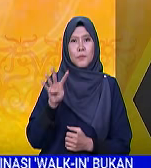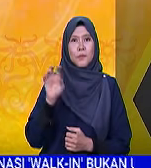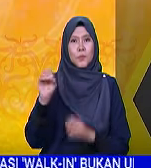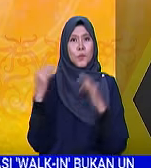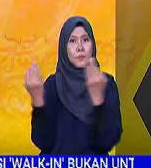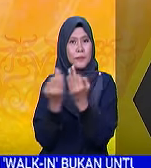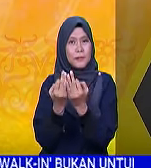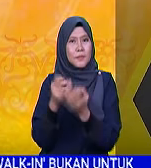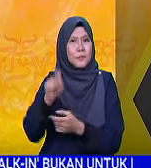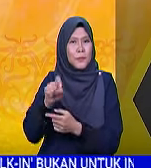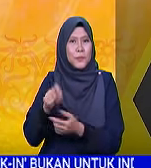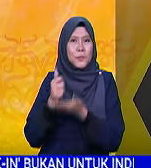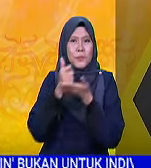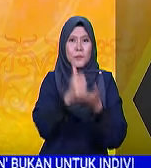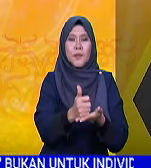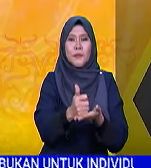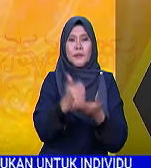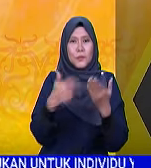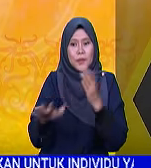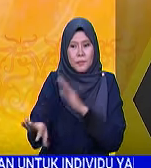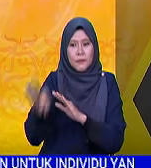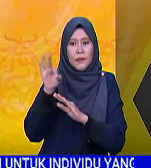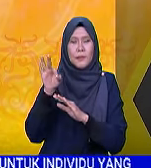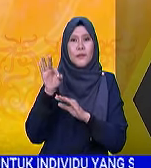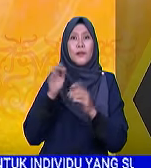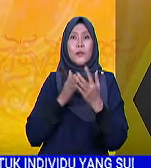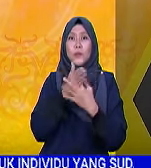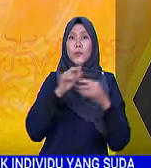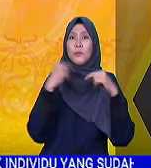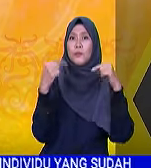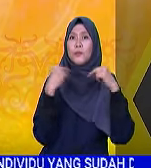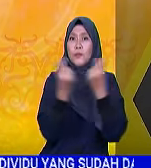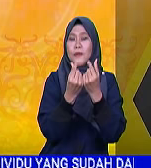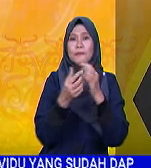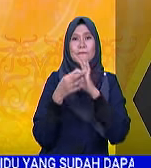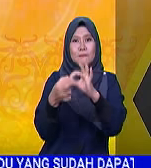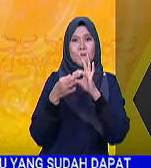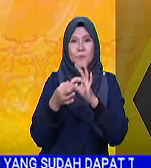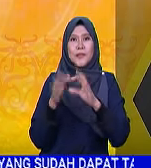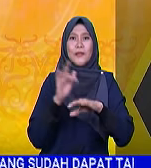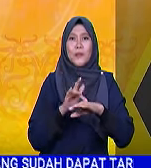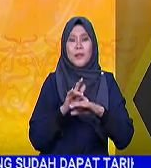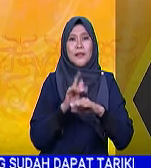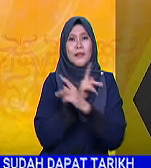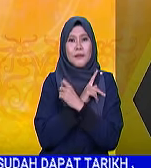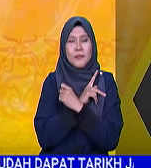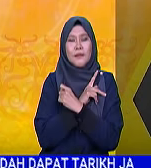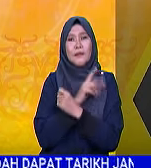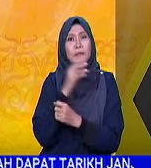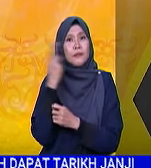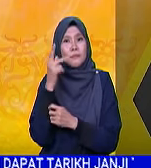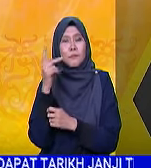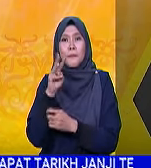240 keluarga yang memerlukan bantuan telah dikenal pasti menerusi program kolaborasi Sentuhan Kasih Bomba Zon 6 Miri